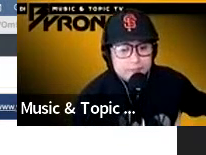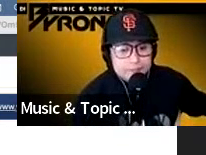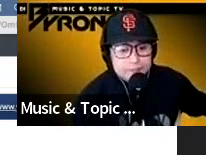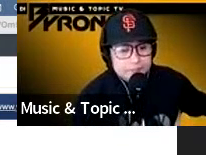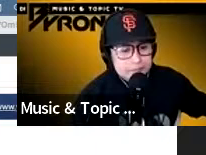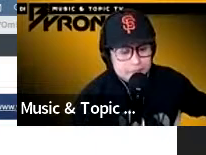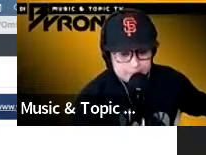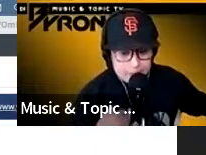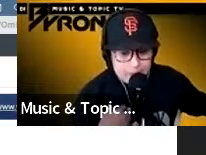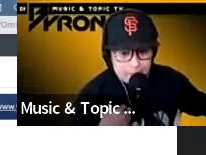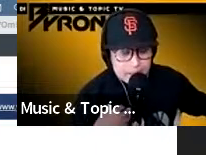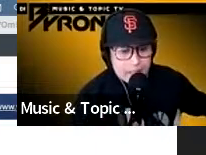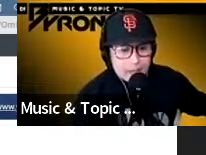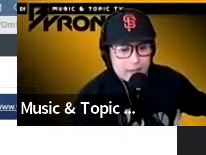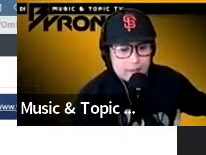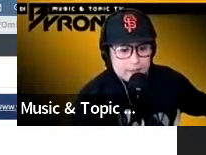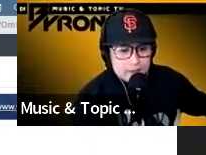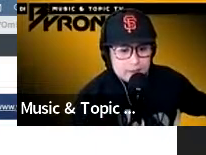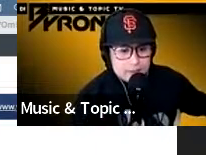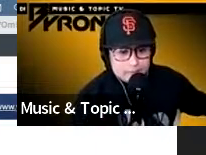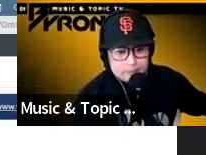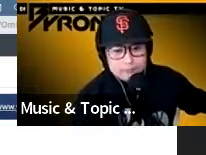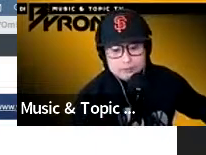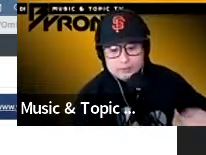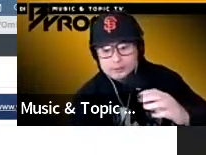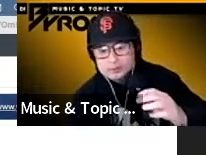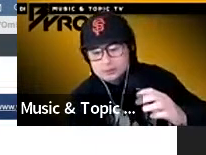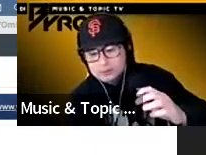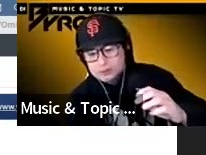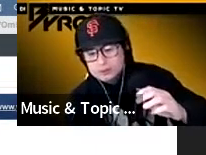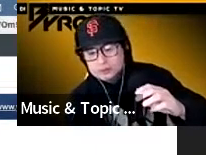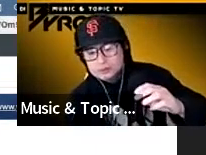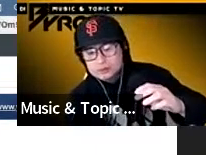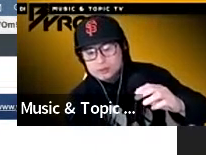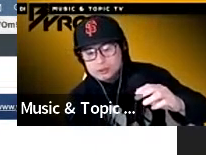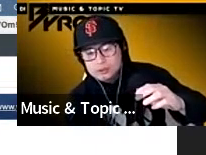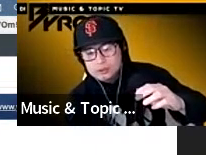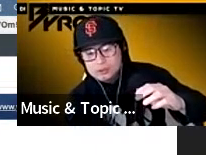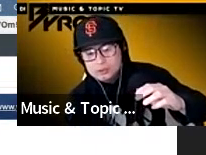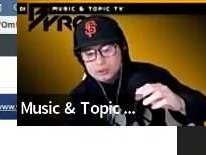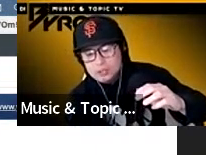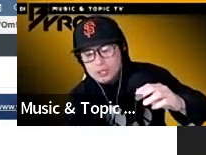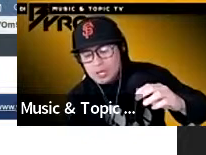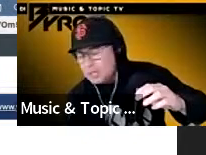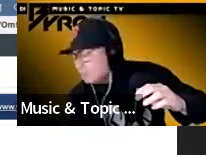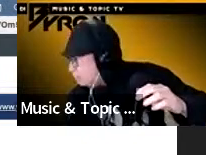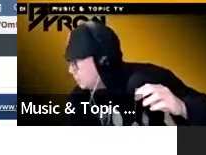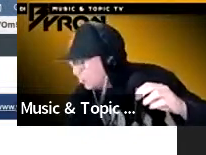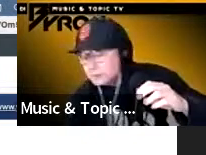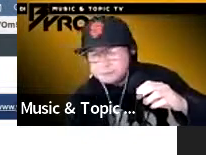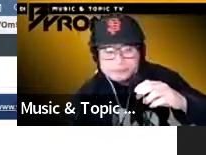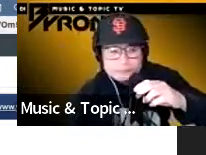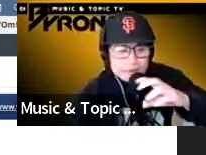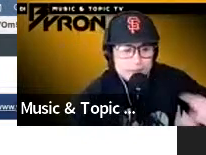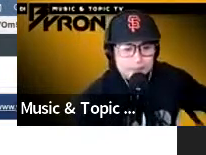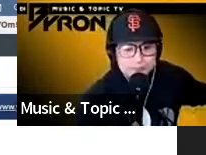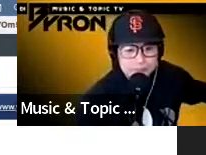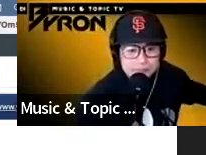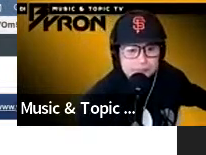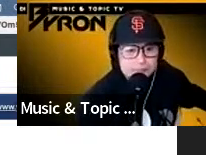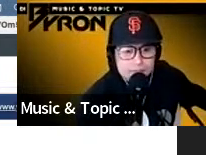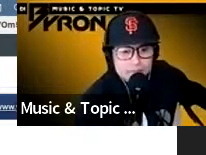masama diyan ang para saakin oh Tuloy po yung tatlong